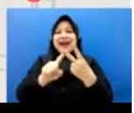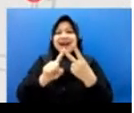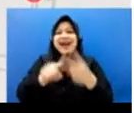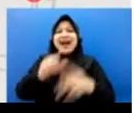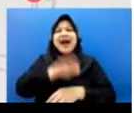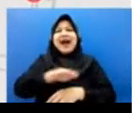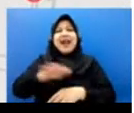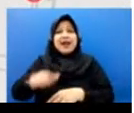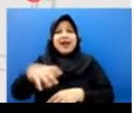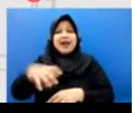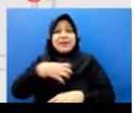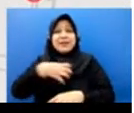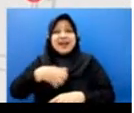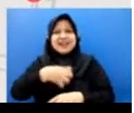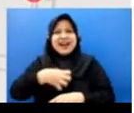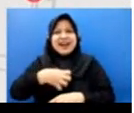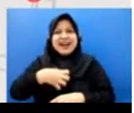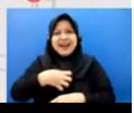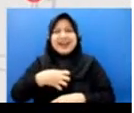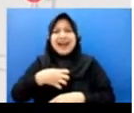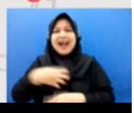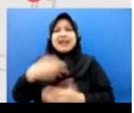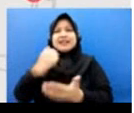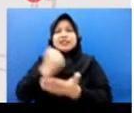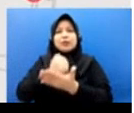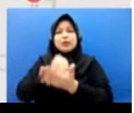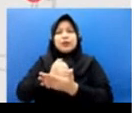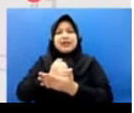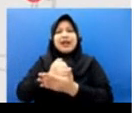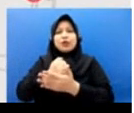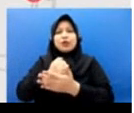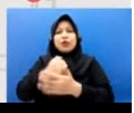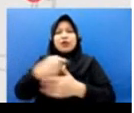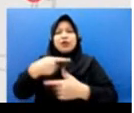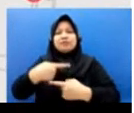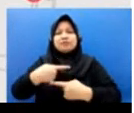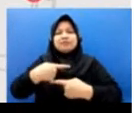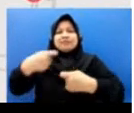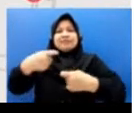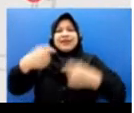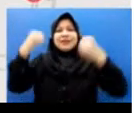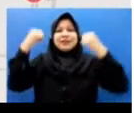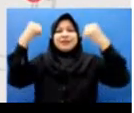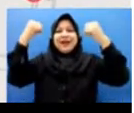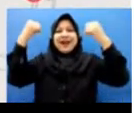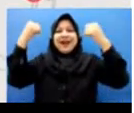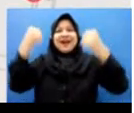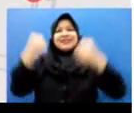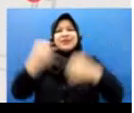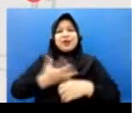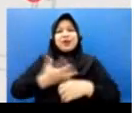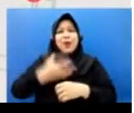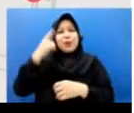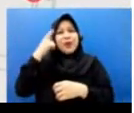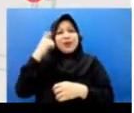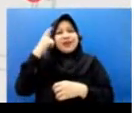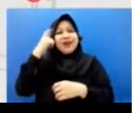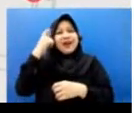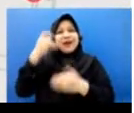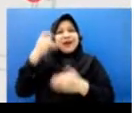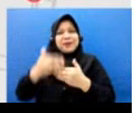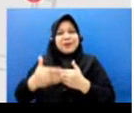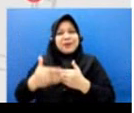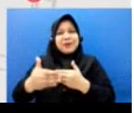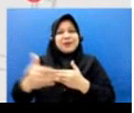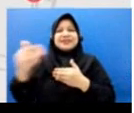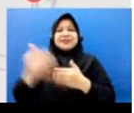itu sebenarnya adalah pemicu dari semangat gitu ya Pak ya, sehingga mereka terus mau ikut serta dan juga belajar. Nah, itu kan